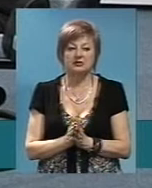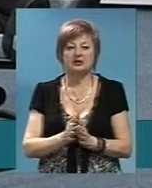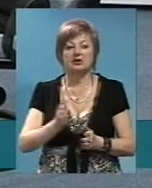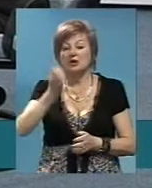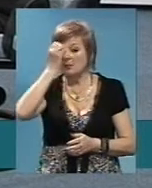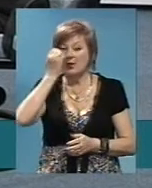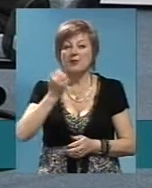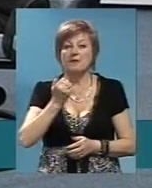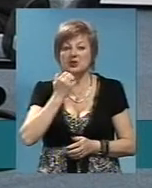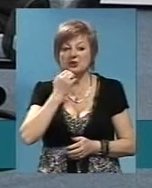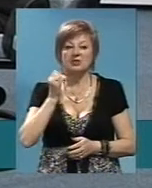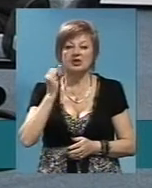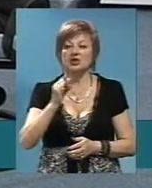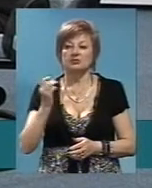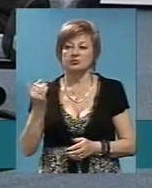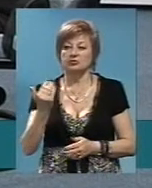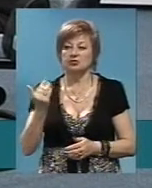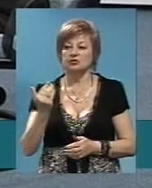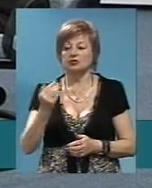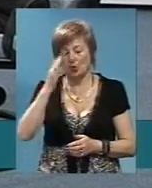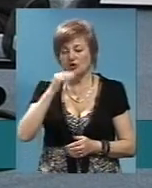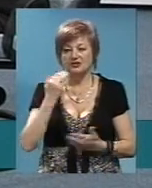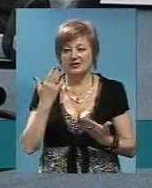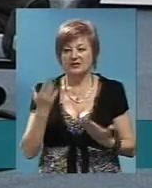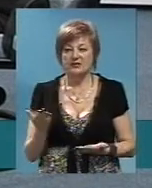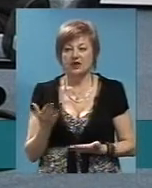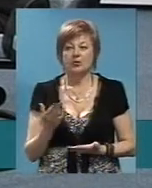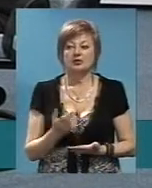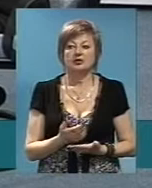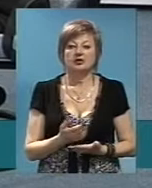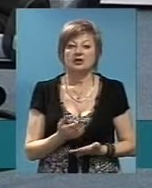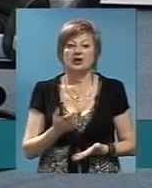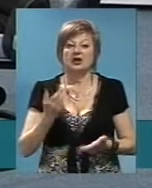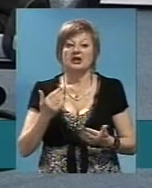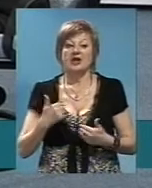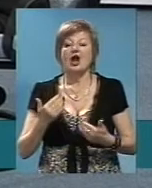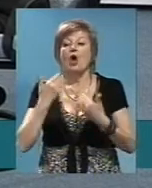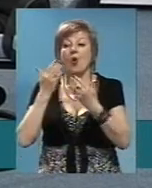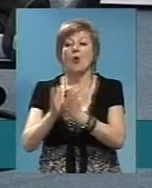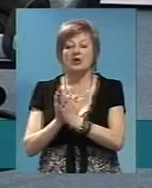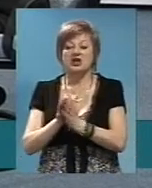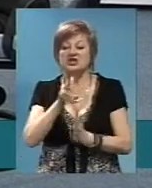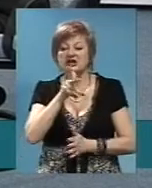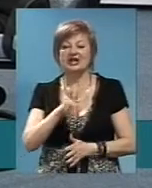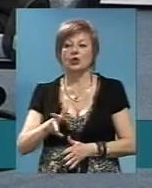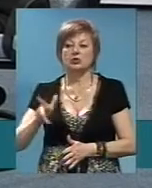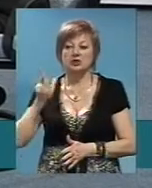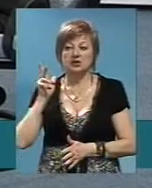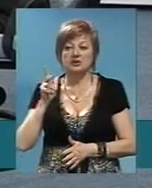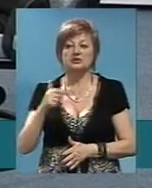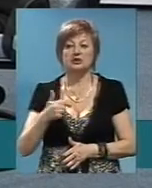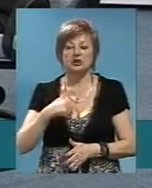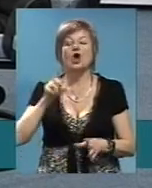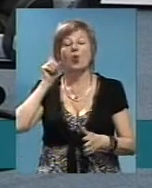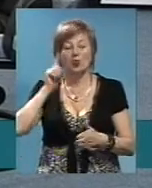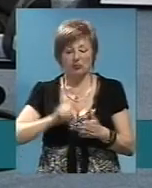поблагодарити Ігоря Бірюкова, я не знаю, як його отчество. Я к нему обращалася 3 роки назад, і я убедила,